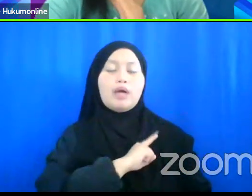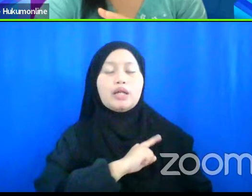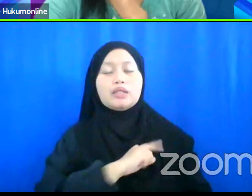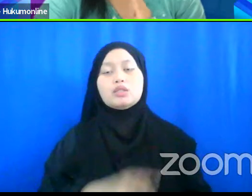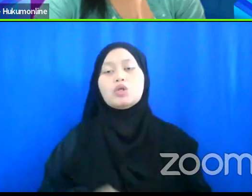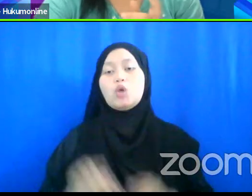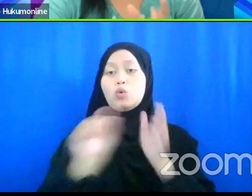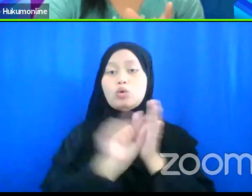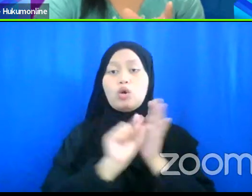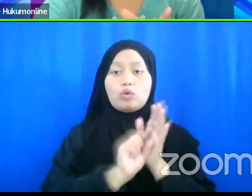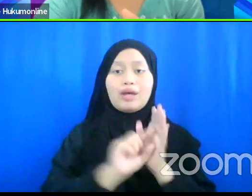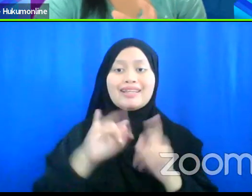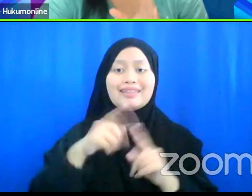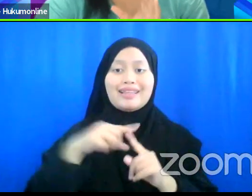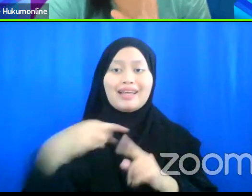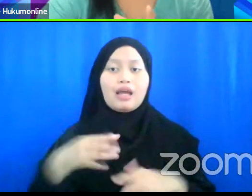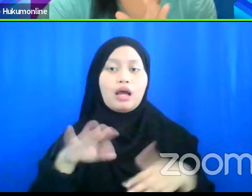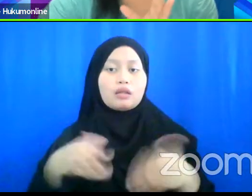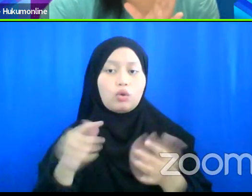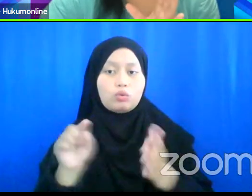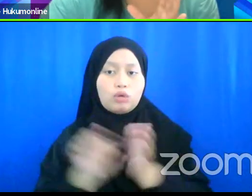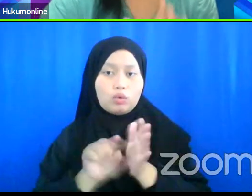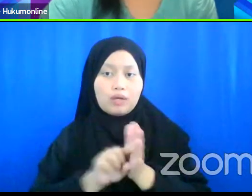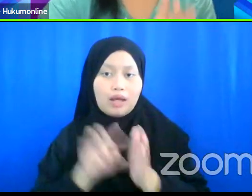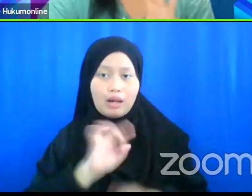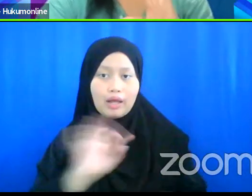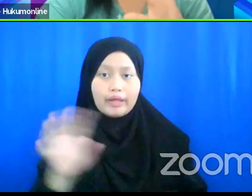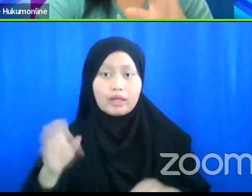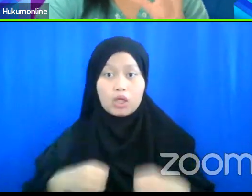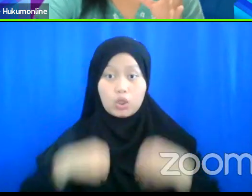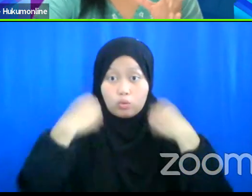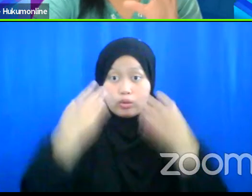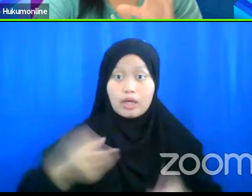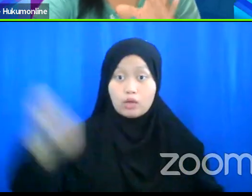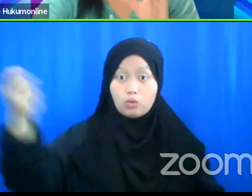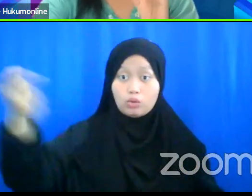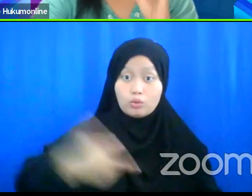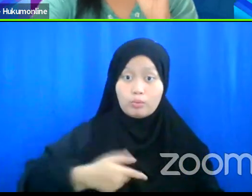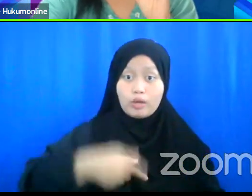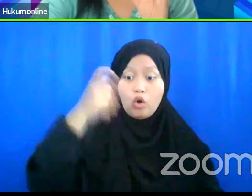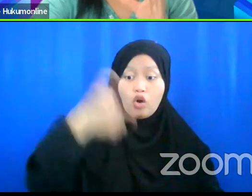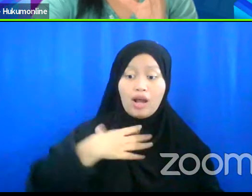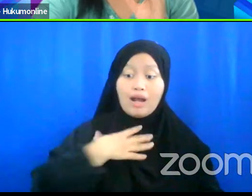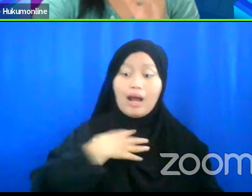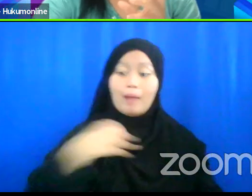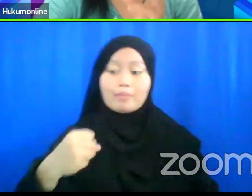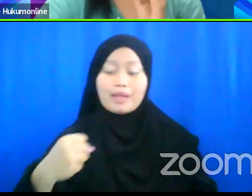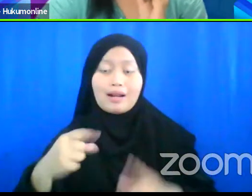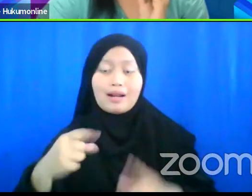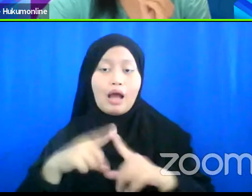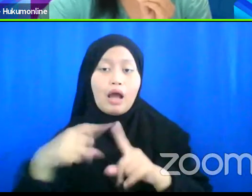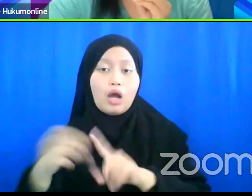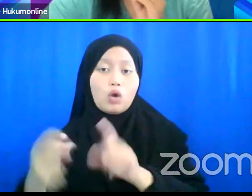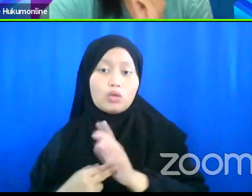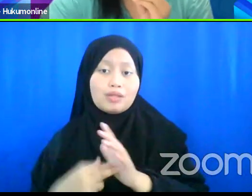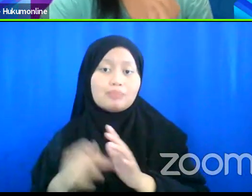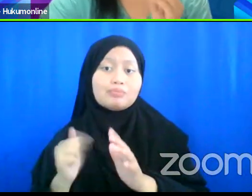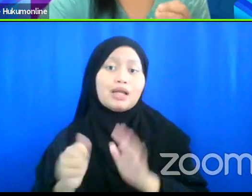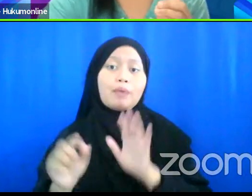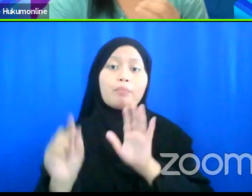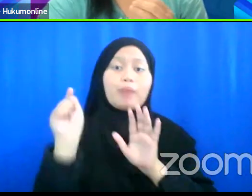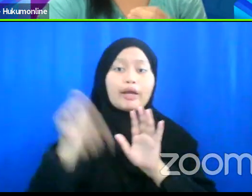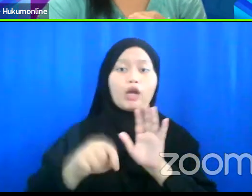ite Atau undang-undang lainnya dan untuk kerugian konsumen diretas apakah undang-undang konsumen dapat mengakomodir